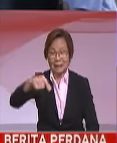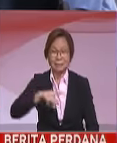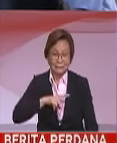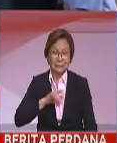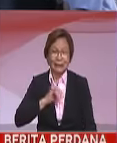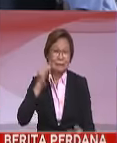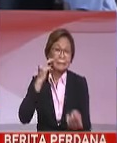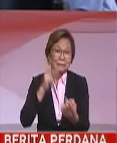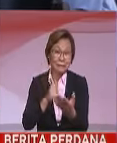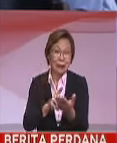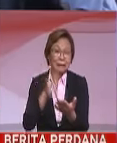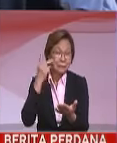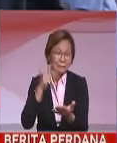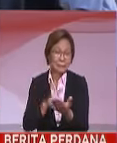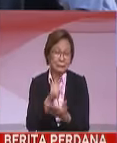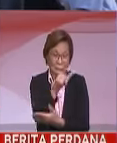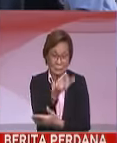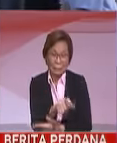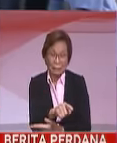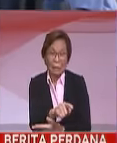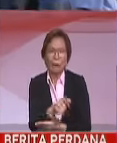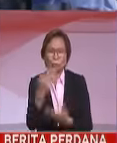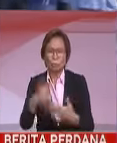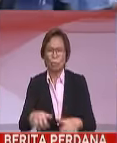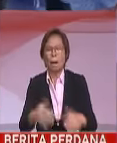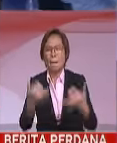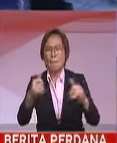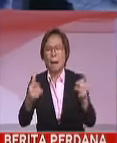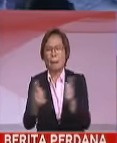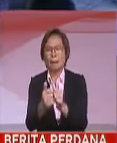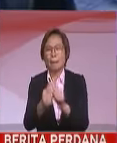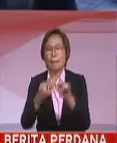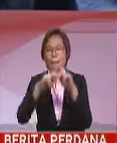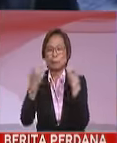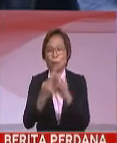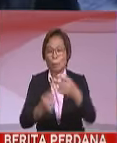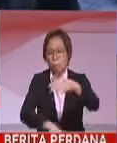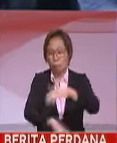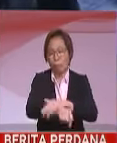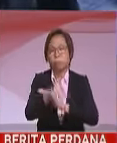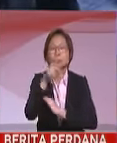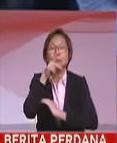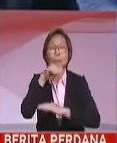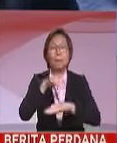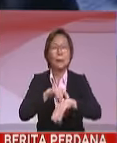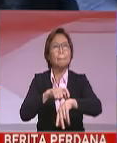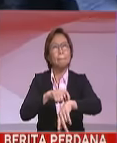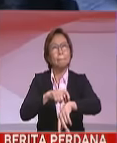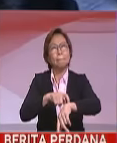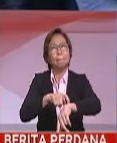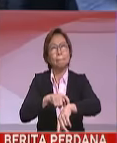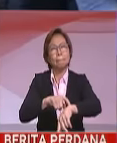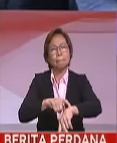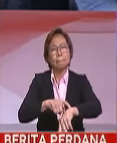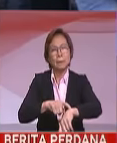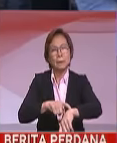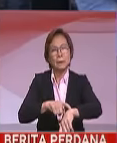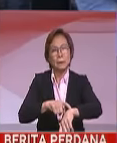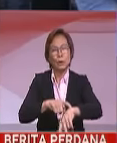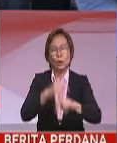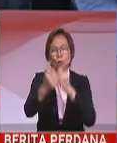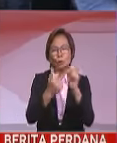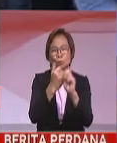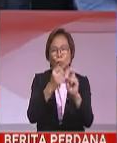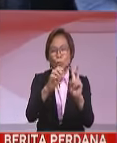yang pernah berkhidmat dalam pasukan bola sepak negeri Kedah pada musim season